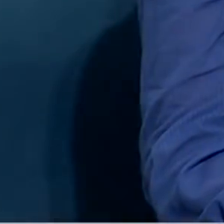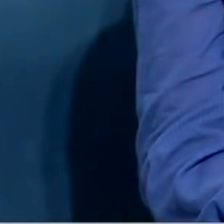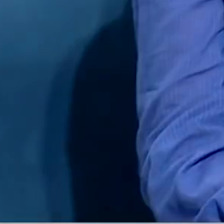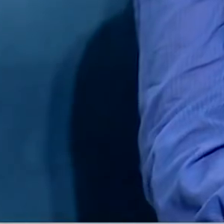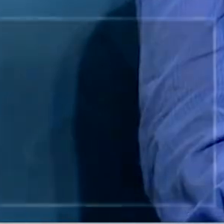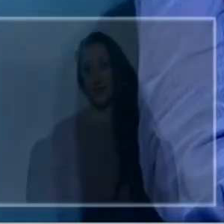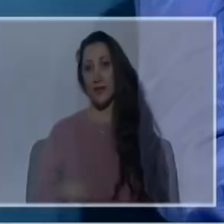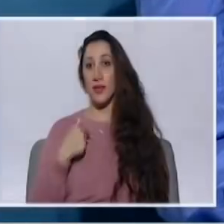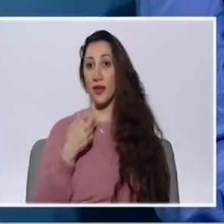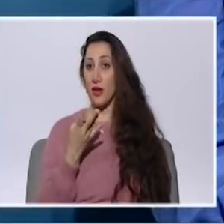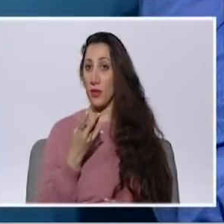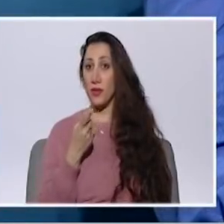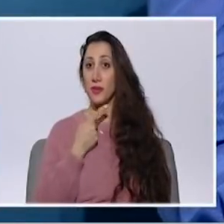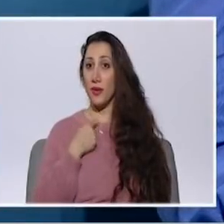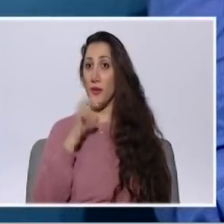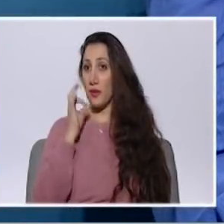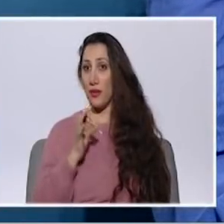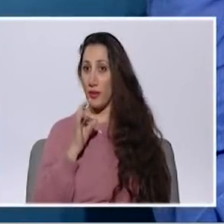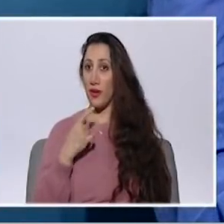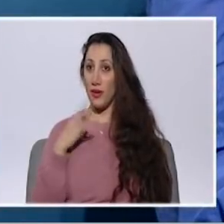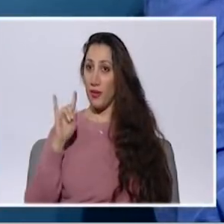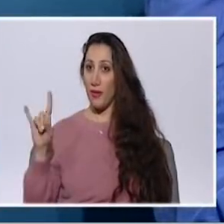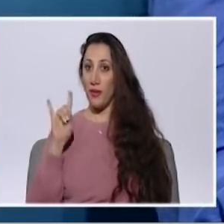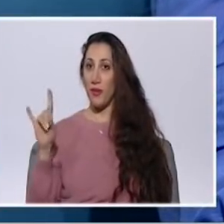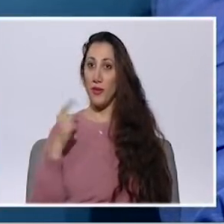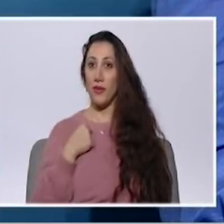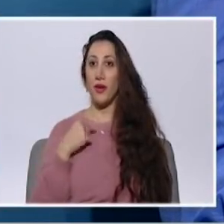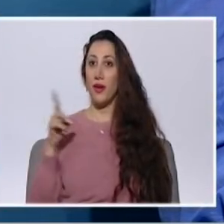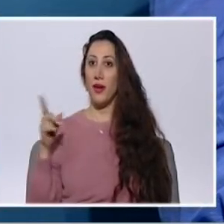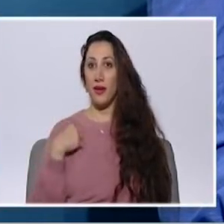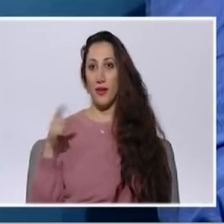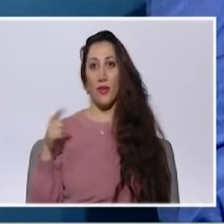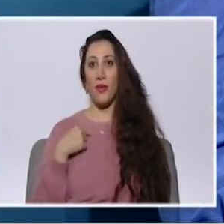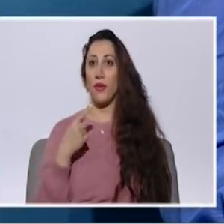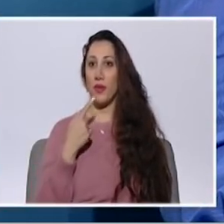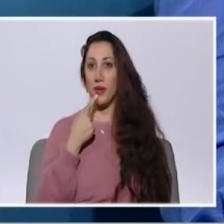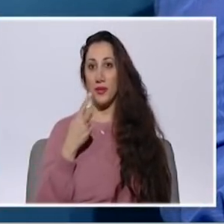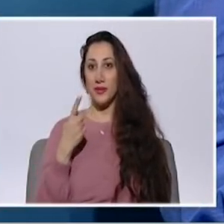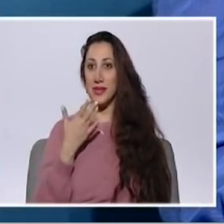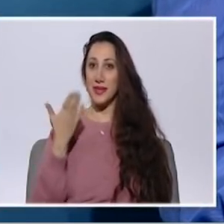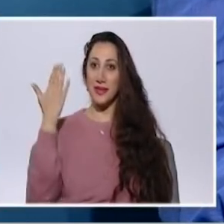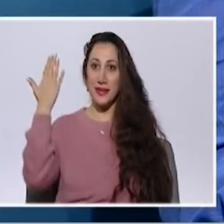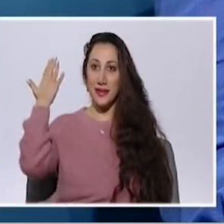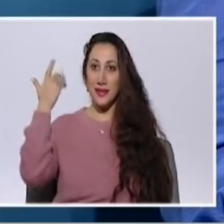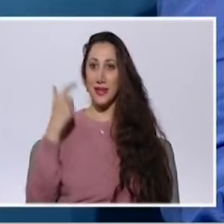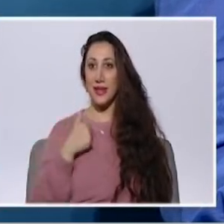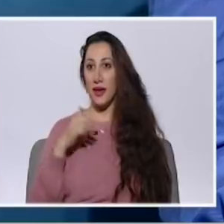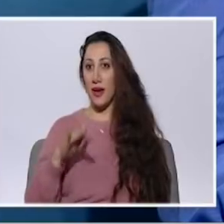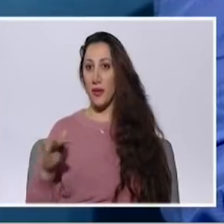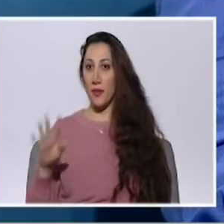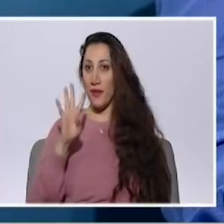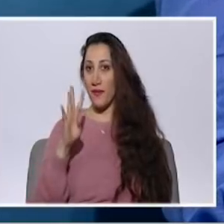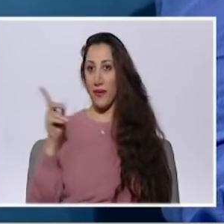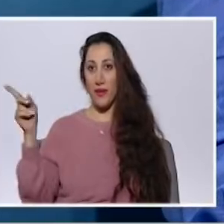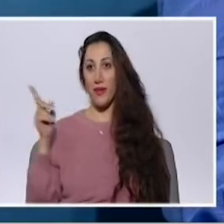رغم ان انا حبيت جوزي جدا واحنا عشنا مع بعض، وهو رغم ان انا هو معاه 4 اطفال حاول معايا